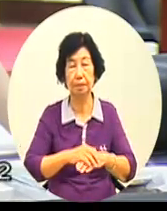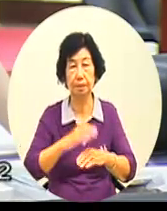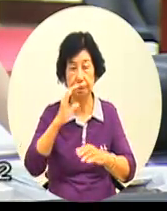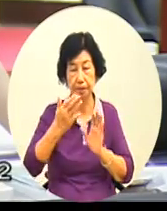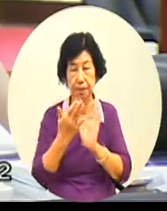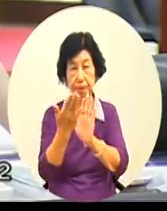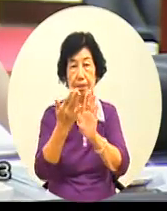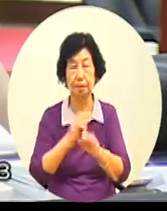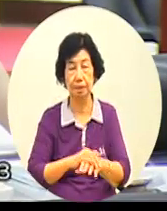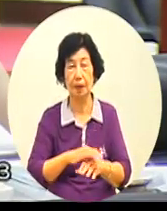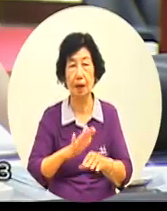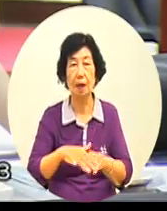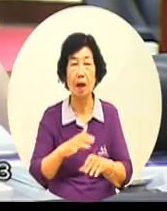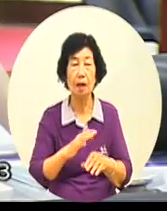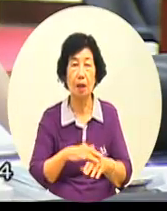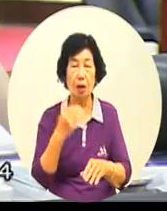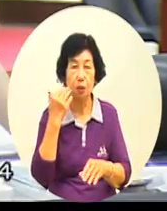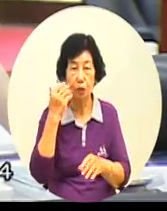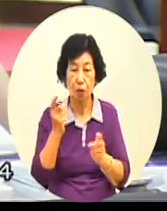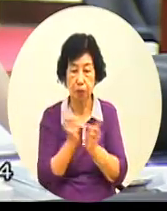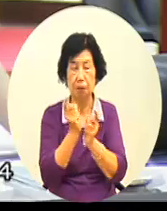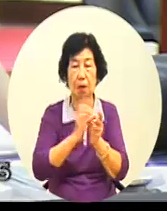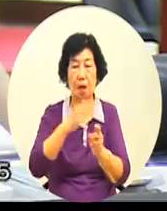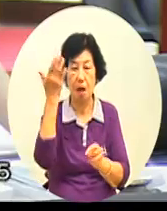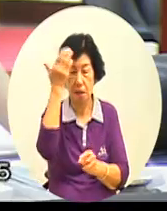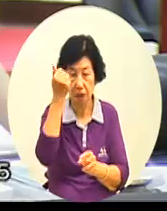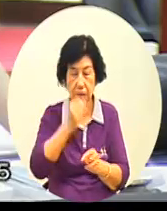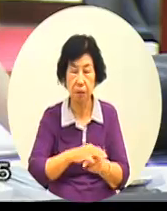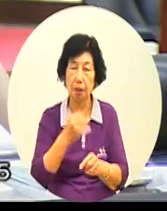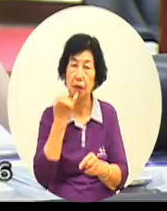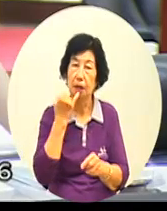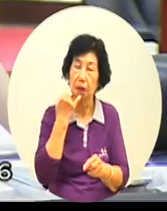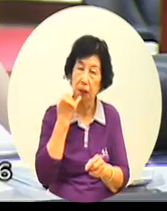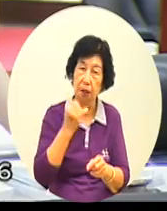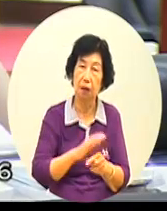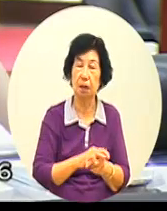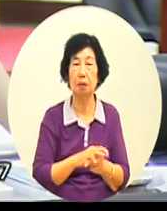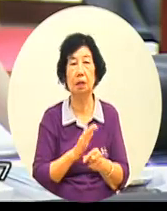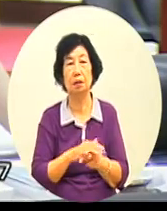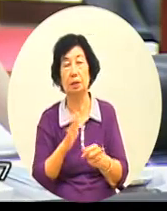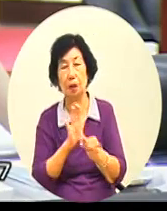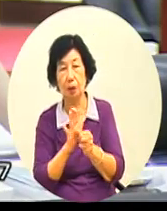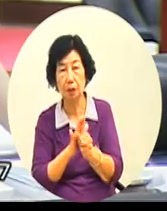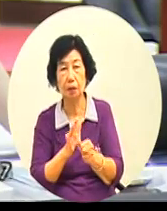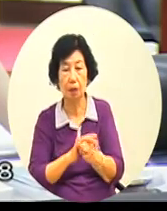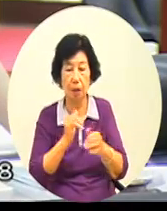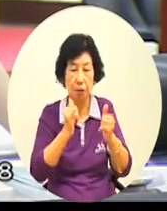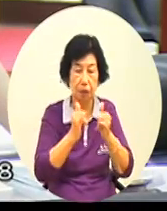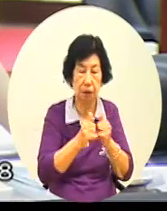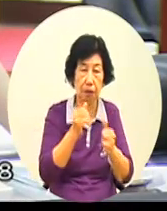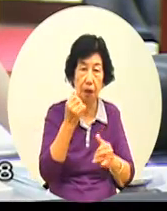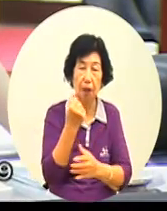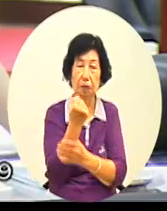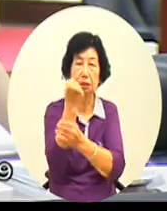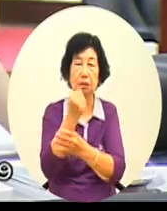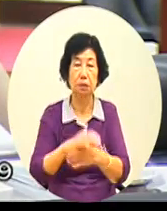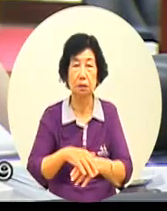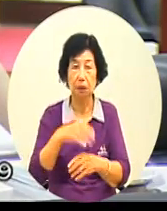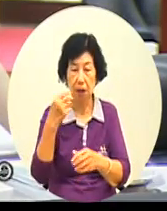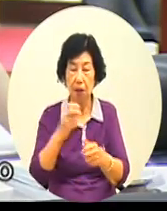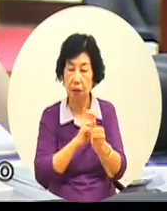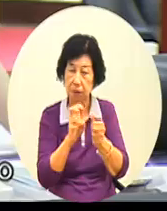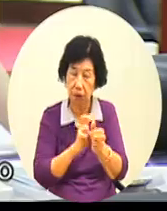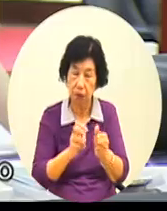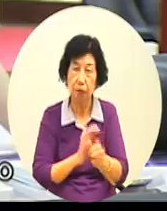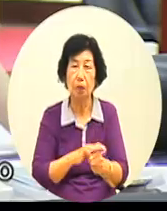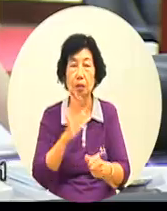也是老有所终，让他们在社会上能够有所受到支持跟照顾。尤其是我刚刚提